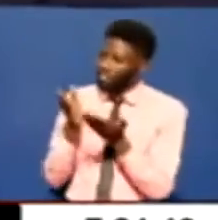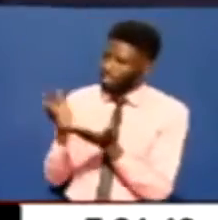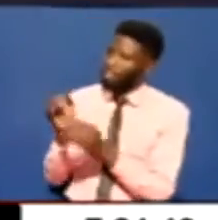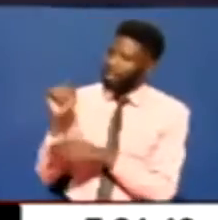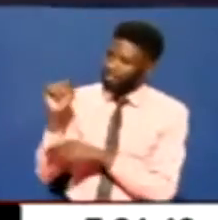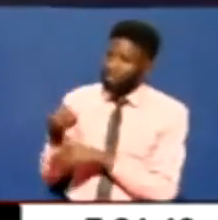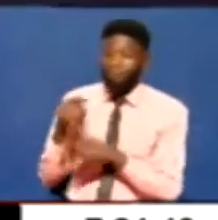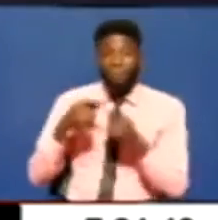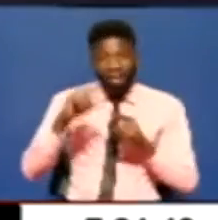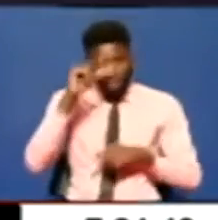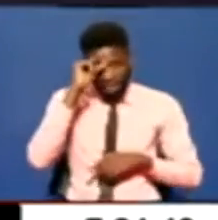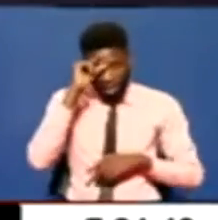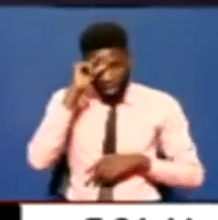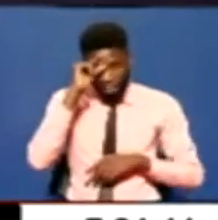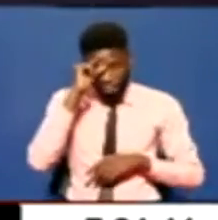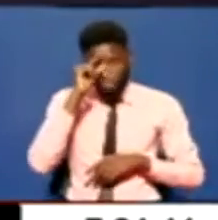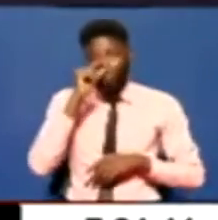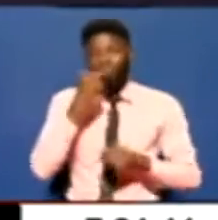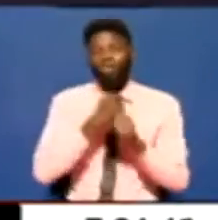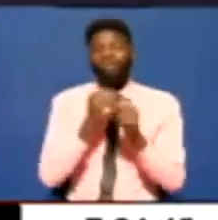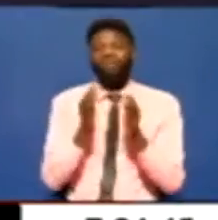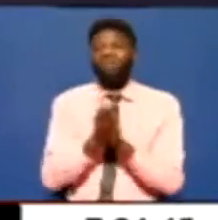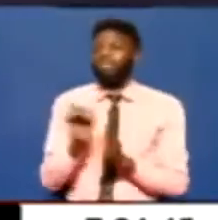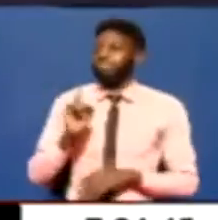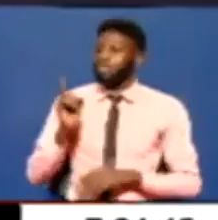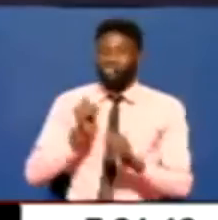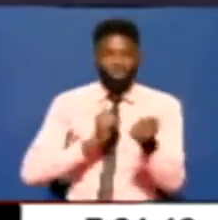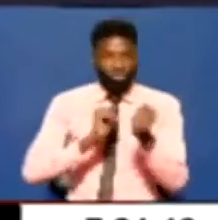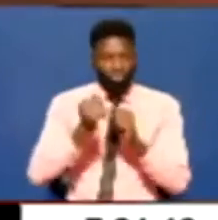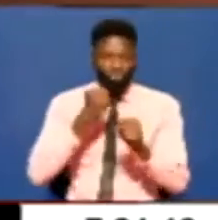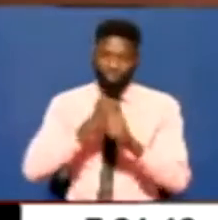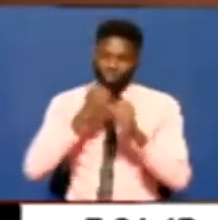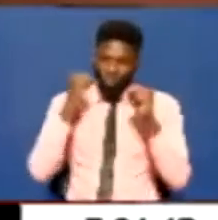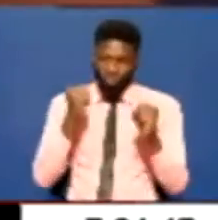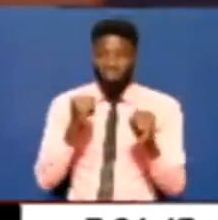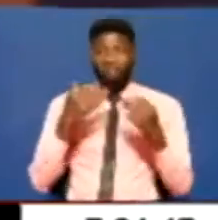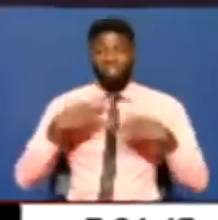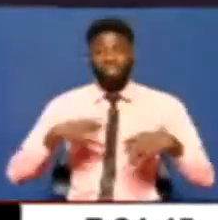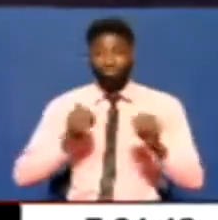itafanya jitihada zote kuweza kuwasaidia wanamichezo kukuza talanta zao.